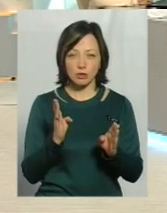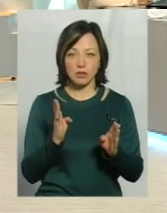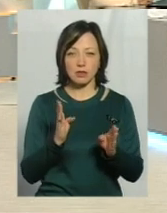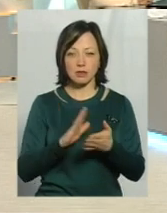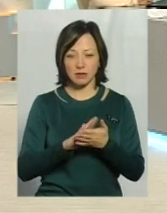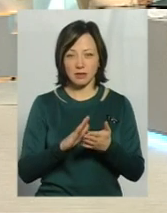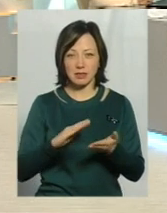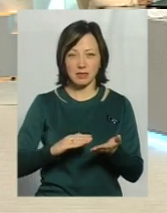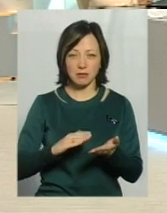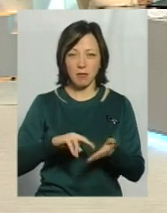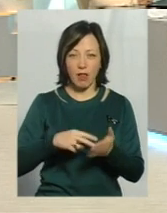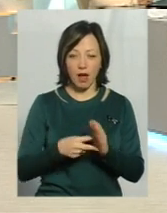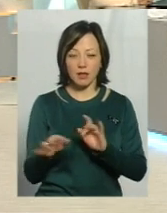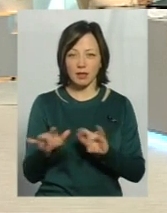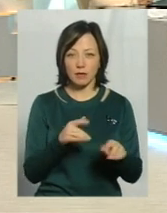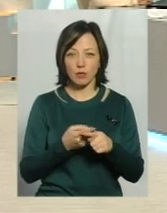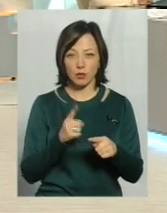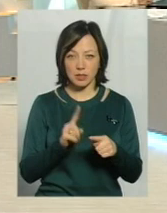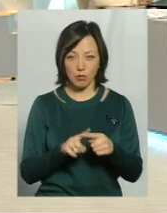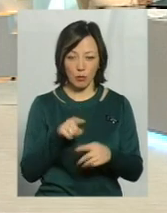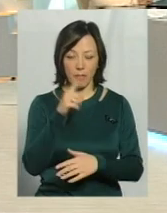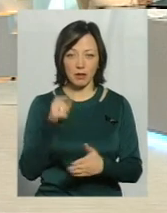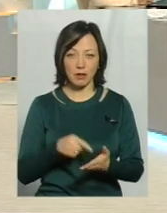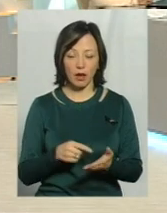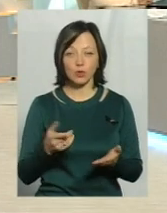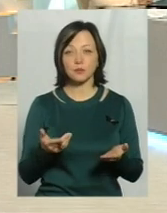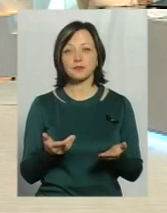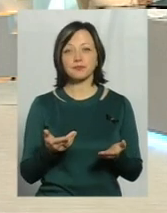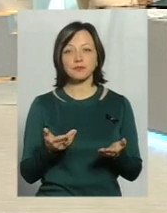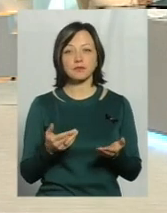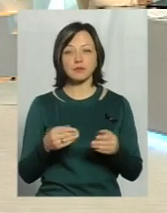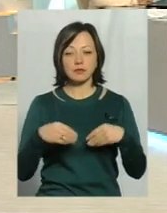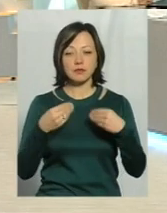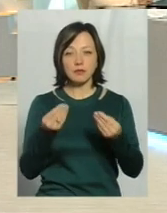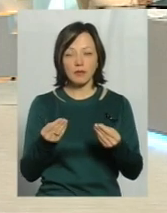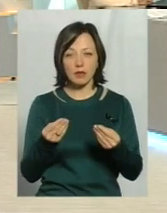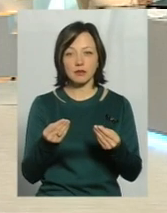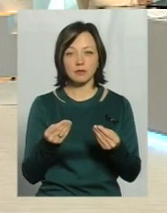екологічна стратегія і план дій по цій екологічній стратегії, то дати місцям